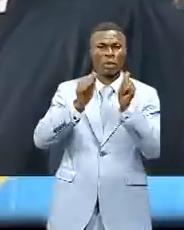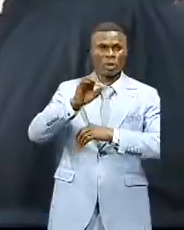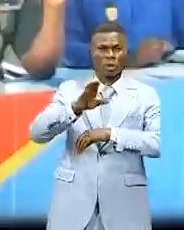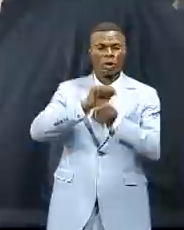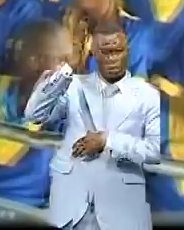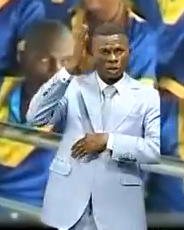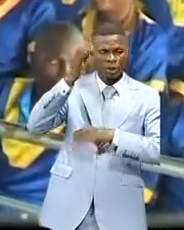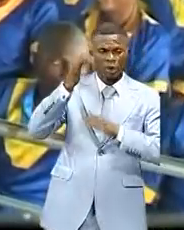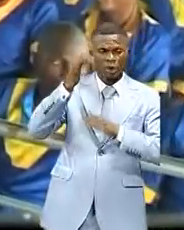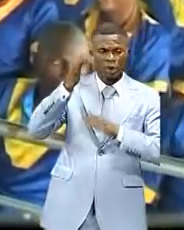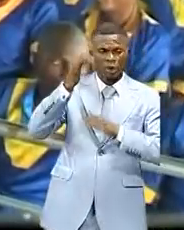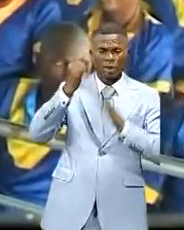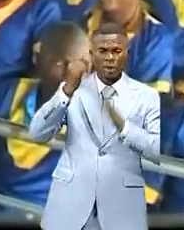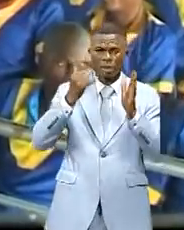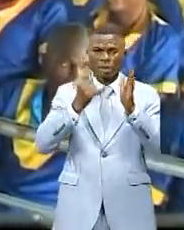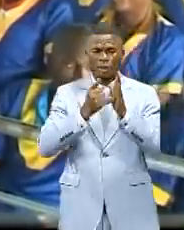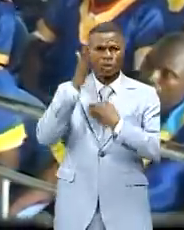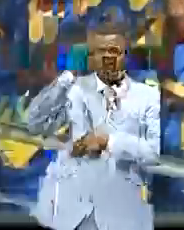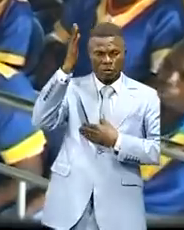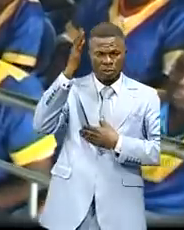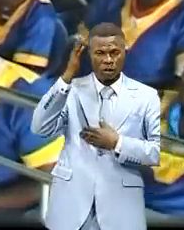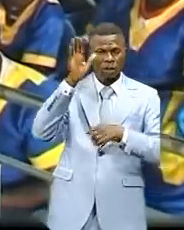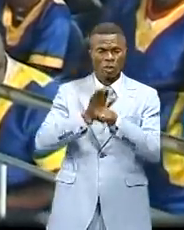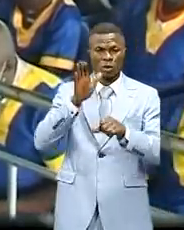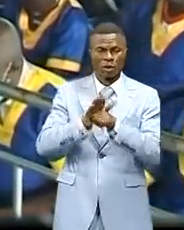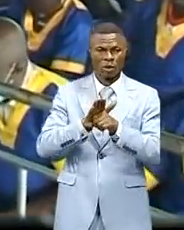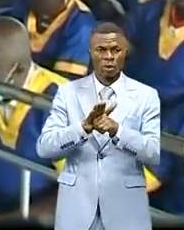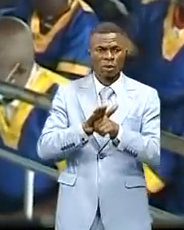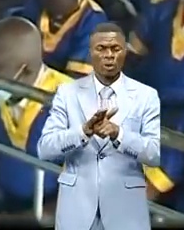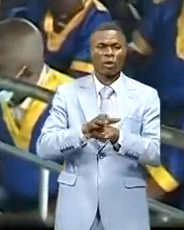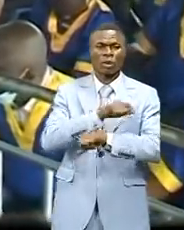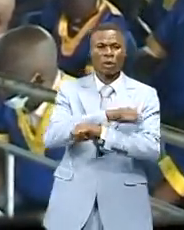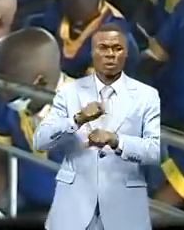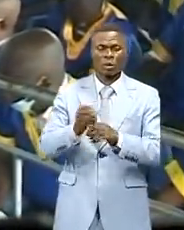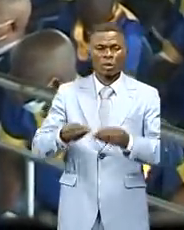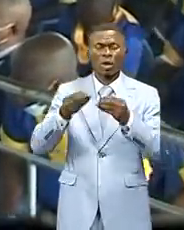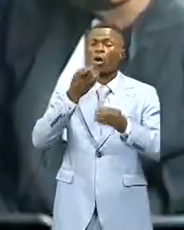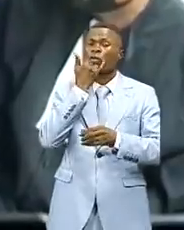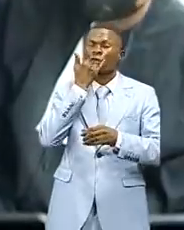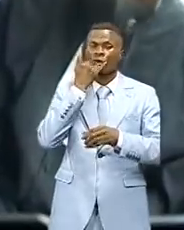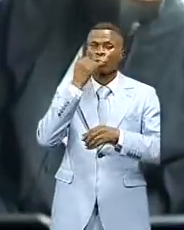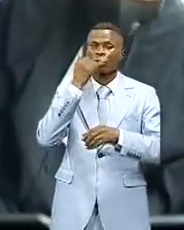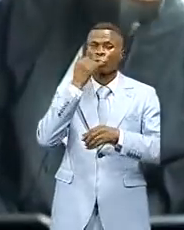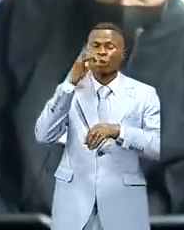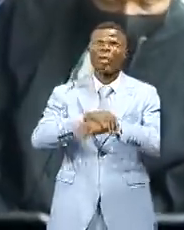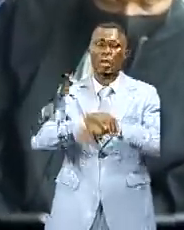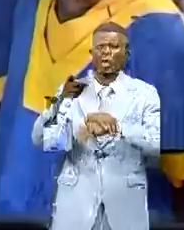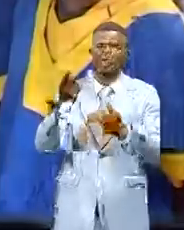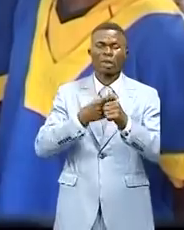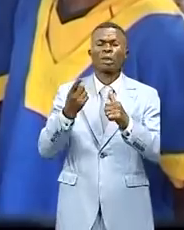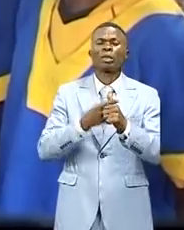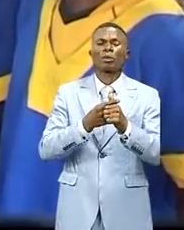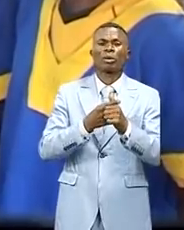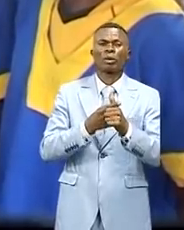m que plusieurs griefs sont mis à charge de ces prévenus ils sont entre autres